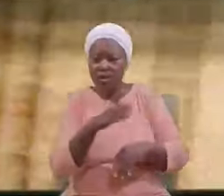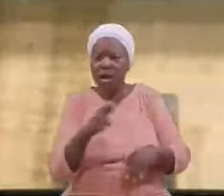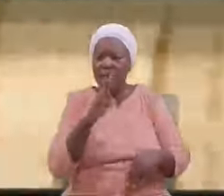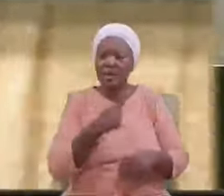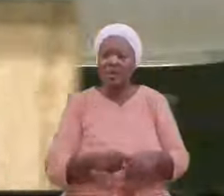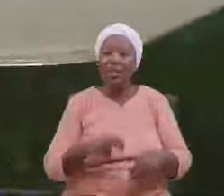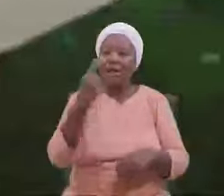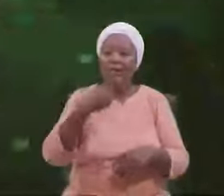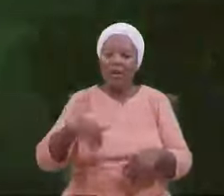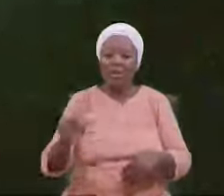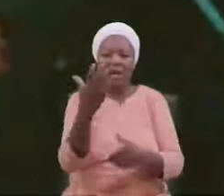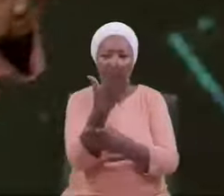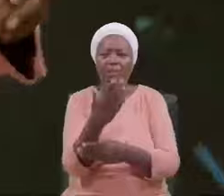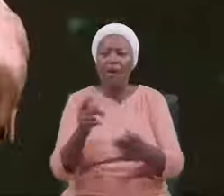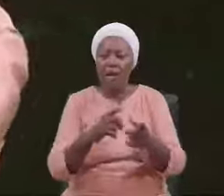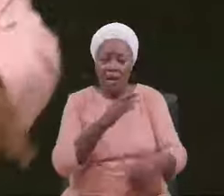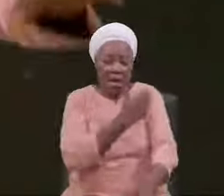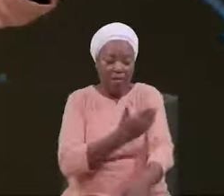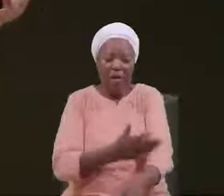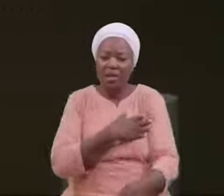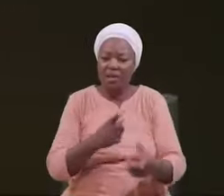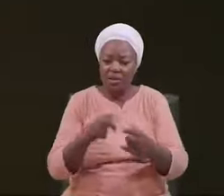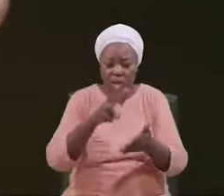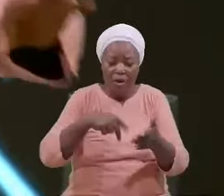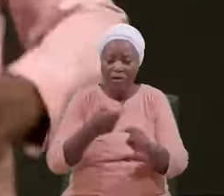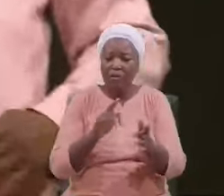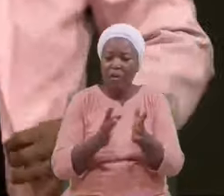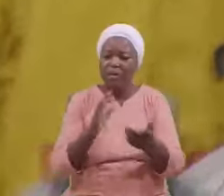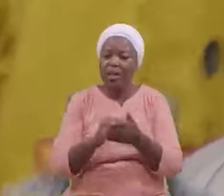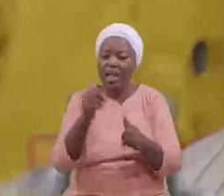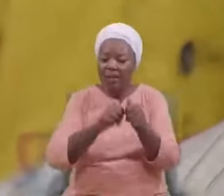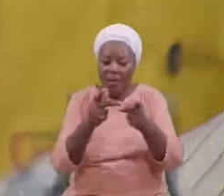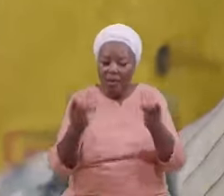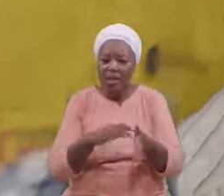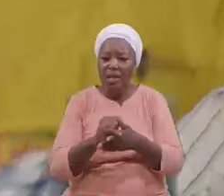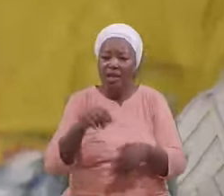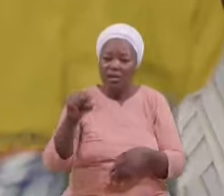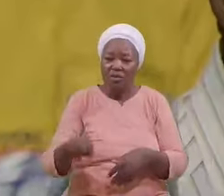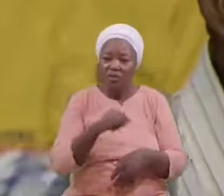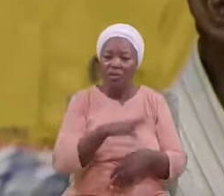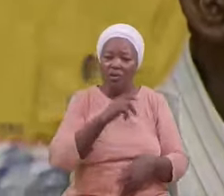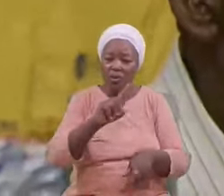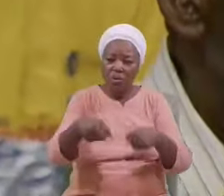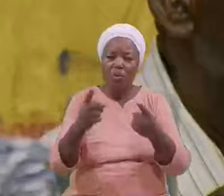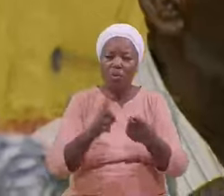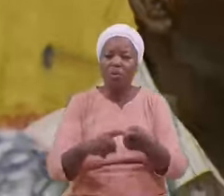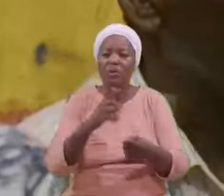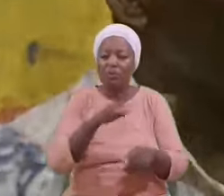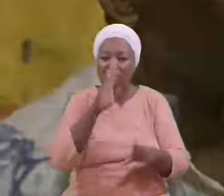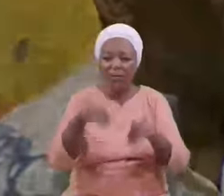que tout lieu qu'on fleura la plante de votre pied, je vous le donne. Tout ce qu'il faut dire, c'est de dire